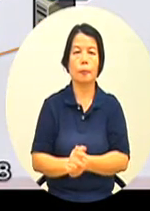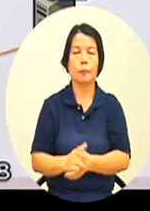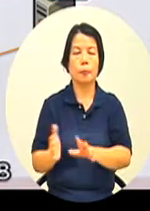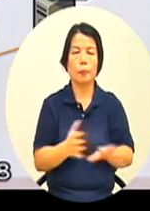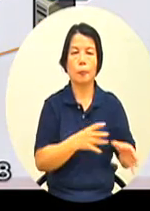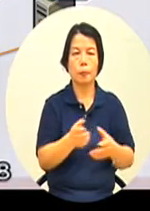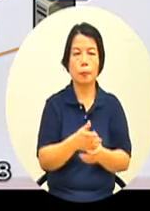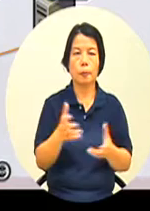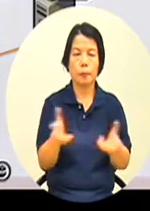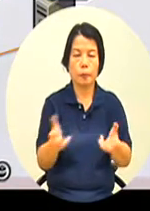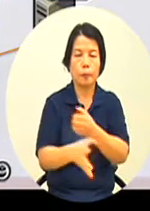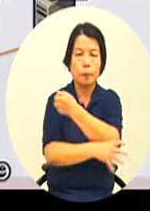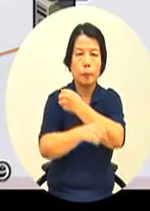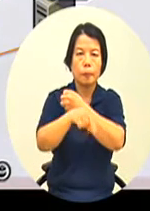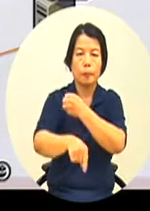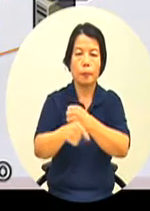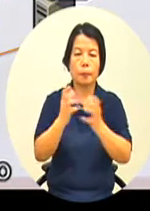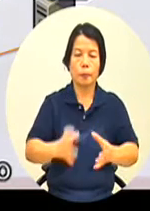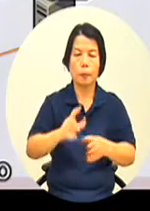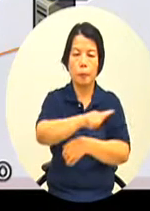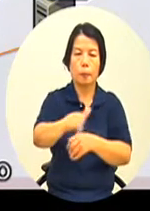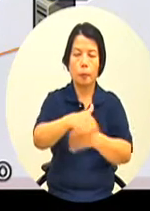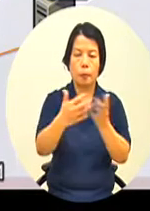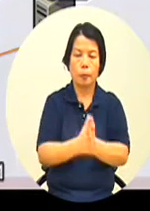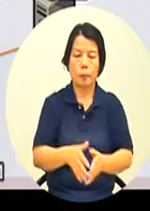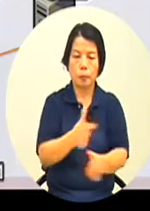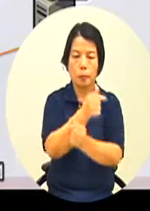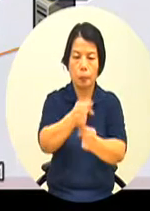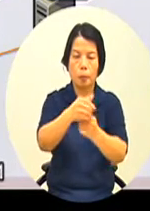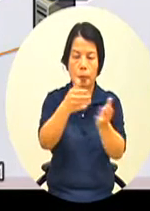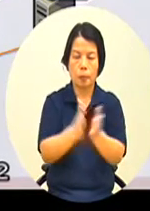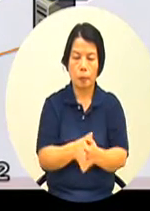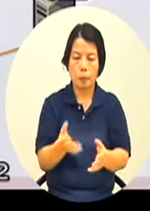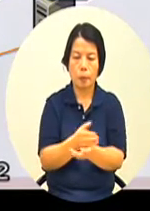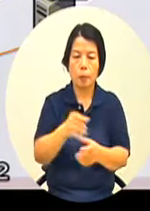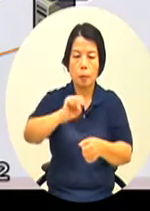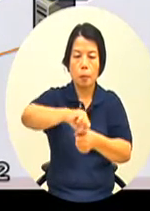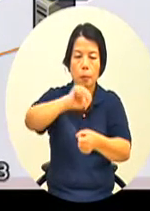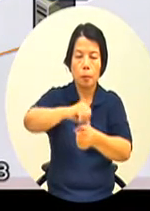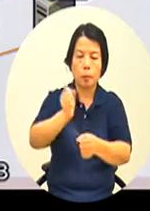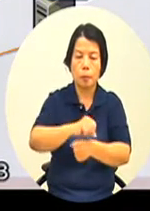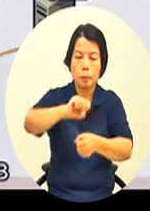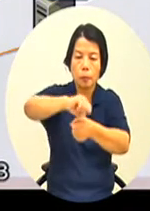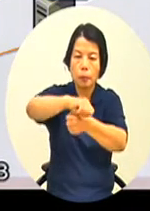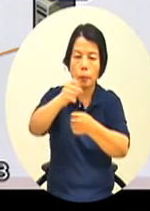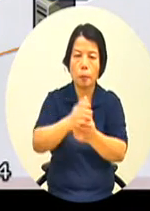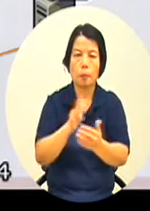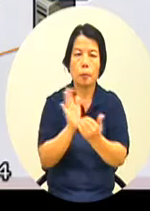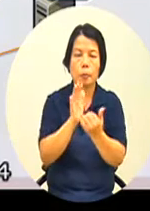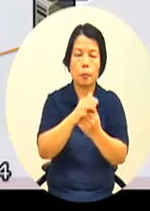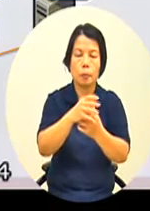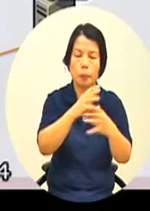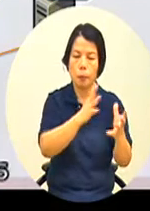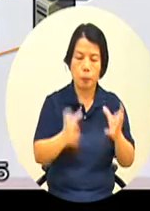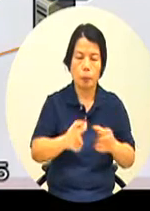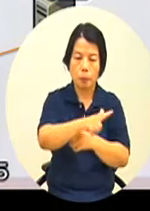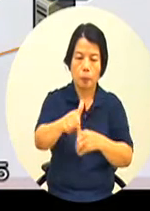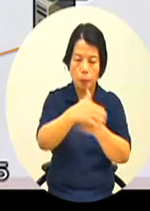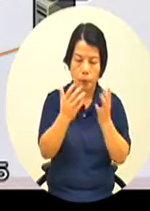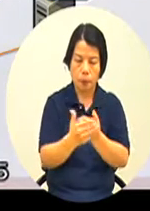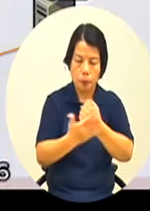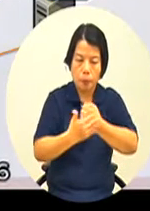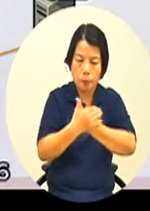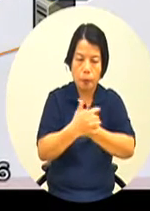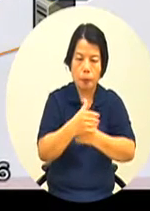础设施方面，我们持续健全充实我们的机房设施，确保资讯回应保持最佳的状